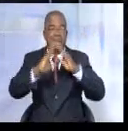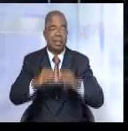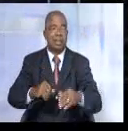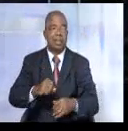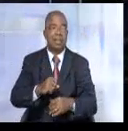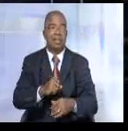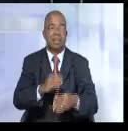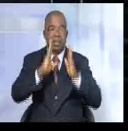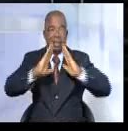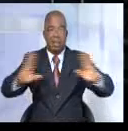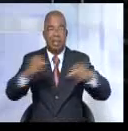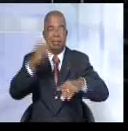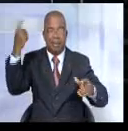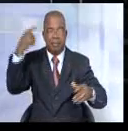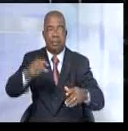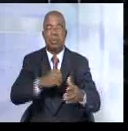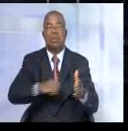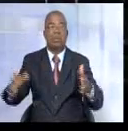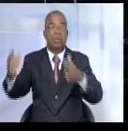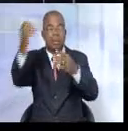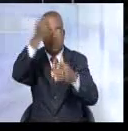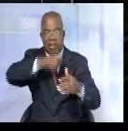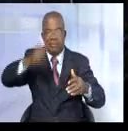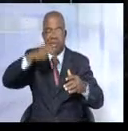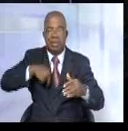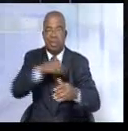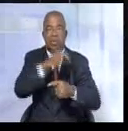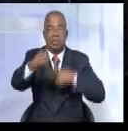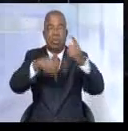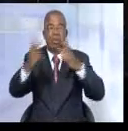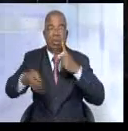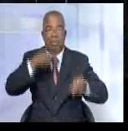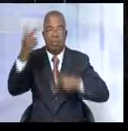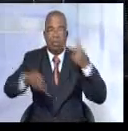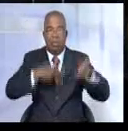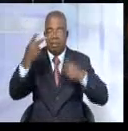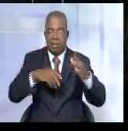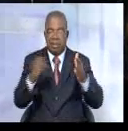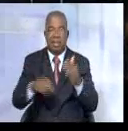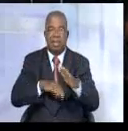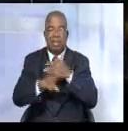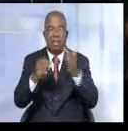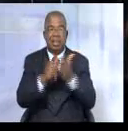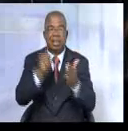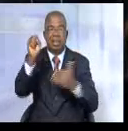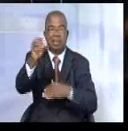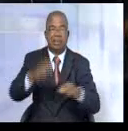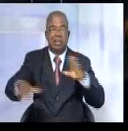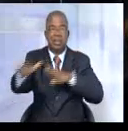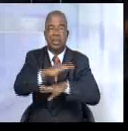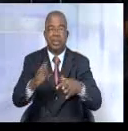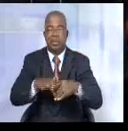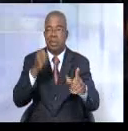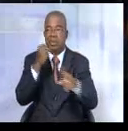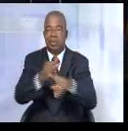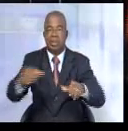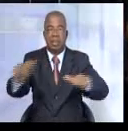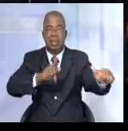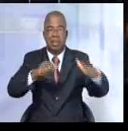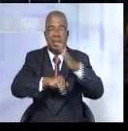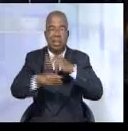septembre. Nous aurons à débattre et à échanger sur les grands sujets d'actualité en Afrique, les sujets